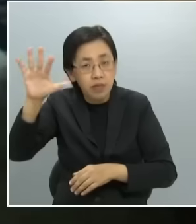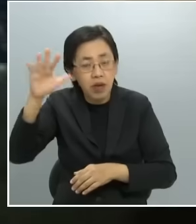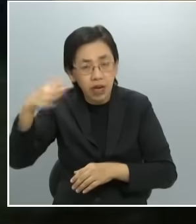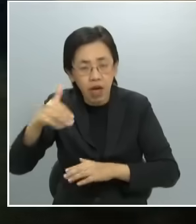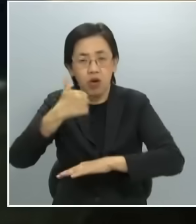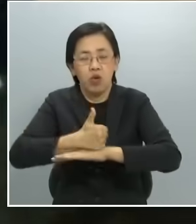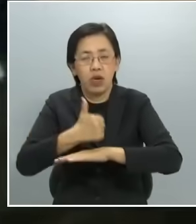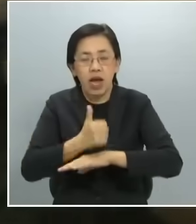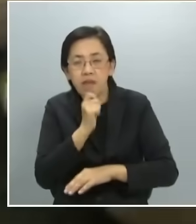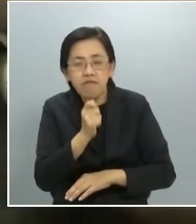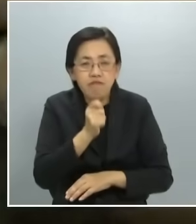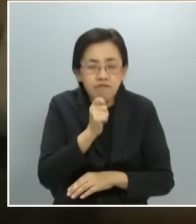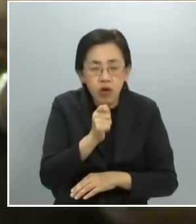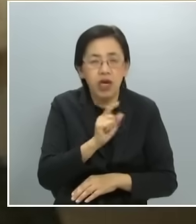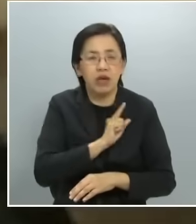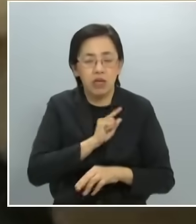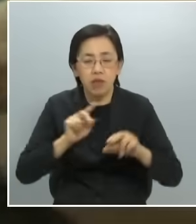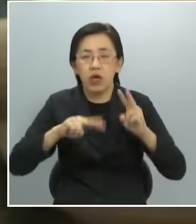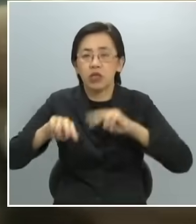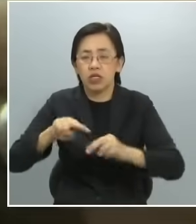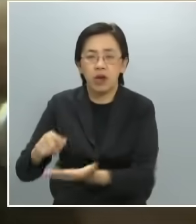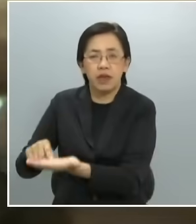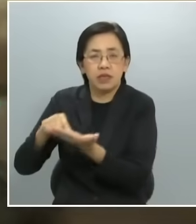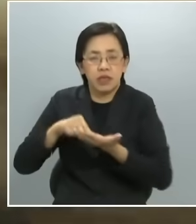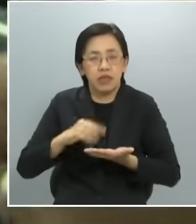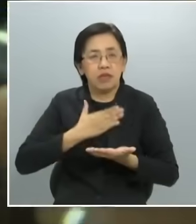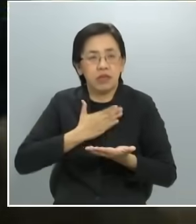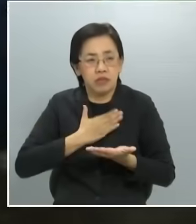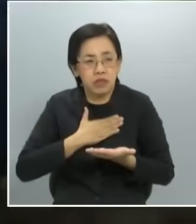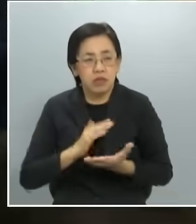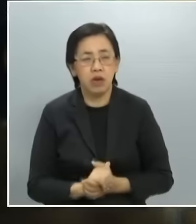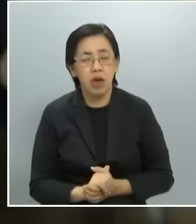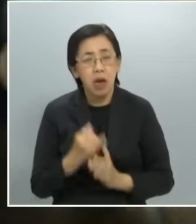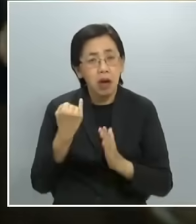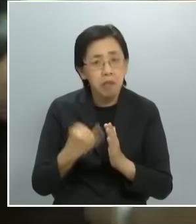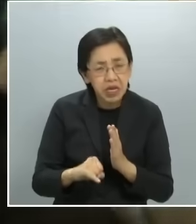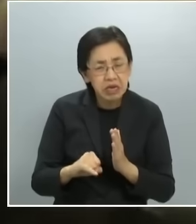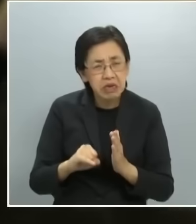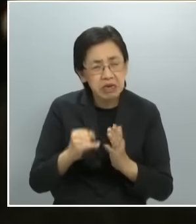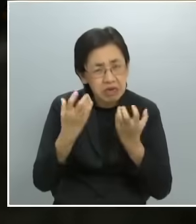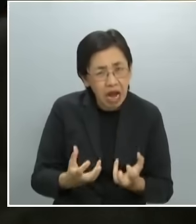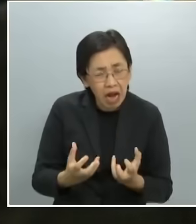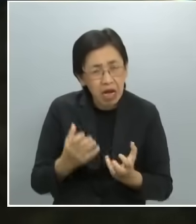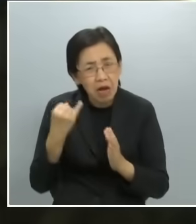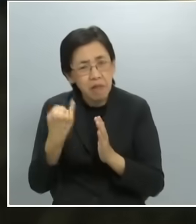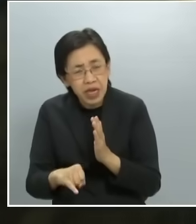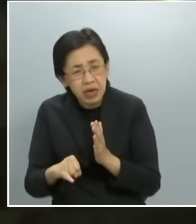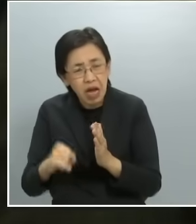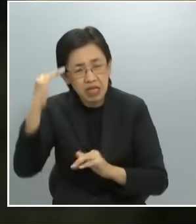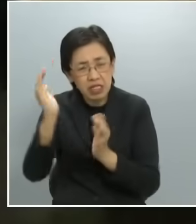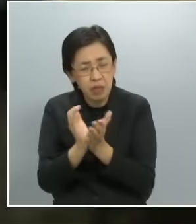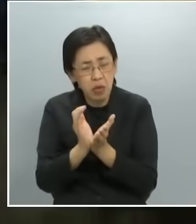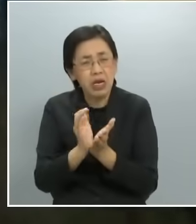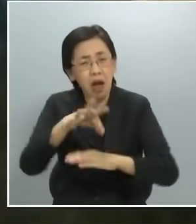หน้างานที่สอบสวนทางวินัยรายงานมาที่ตนเองส่วนจะมีความผิดทางวินัยร้ายแรงจนถึงขั้นออกจากราชการมั้ย